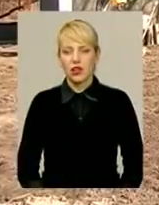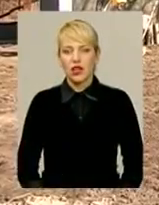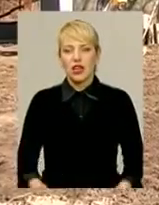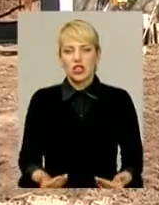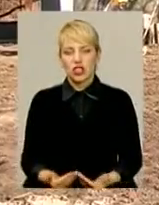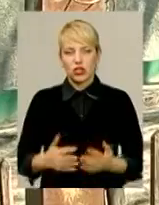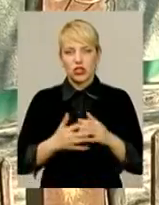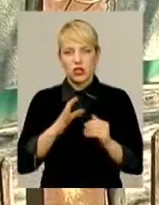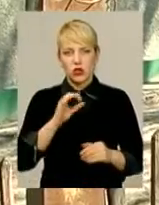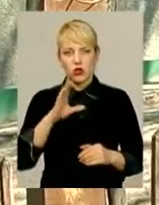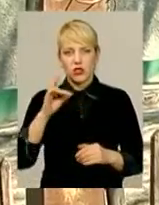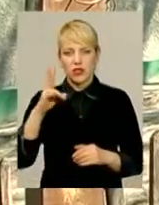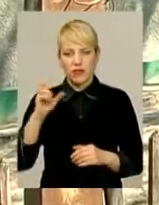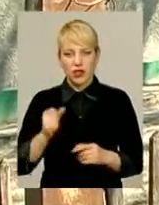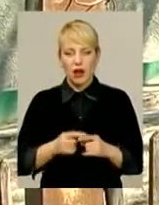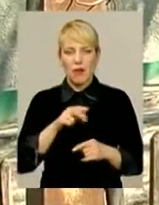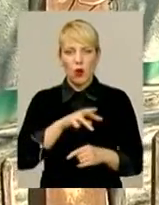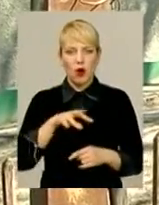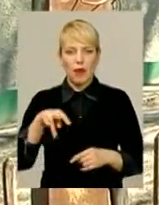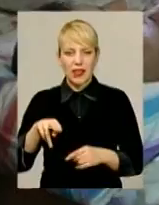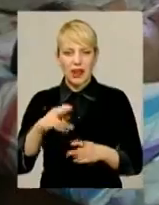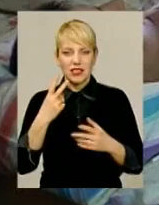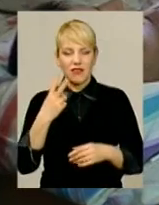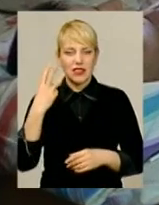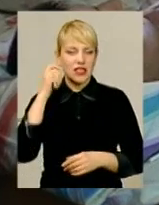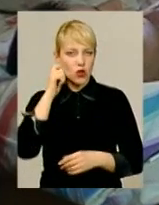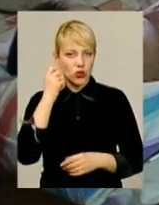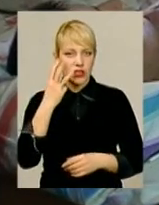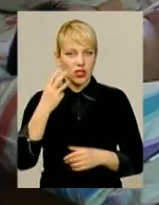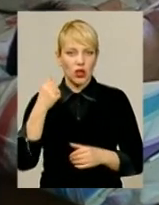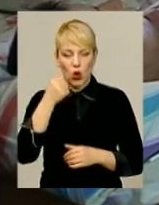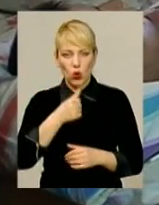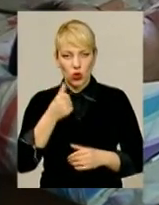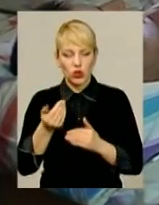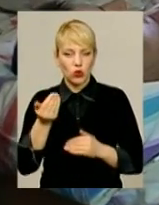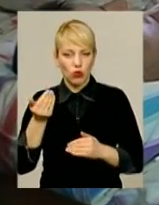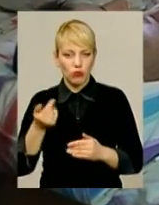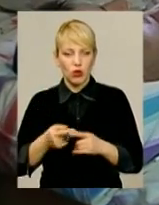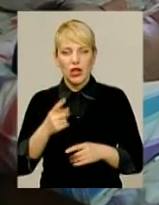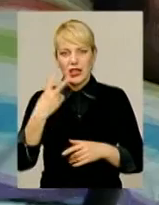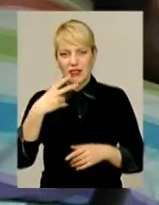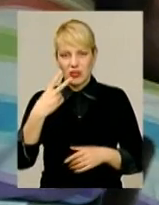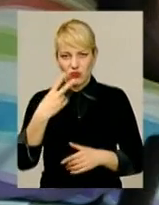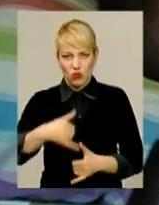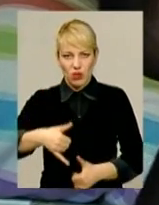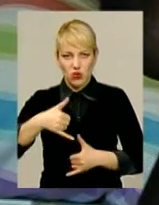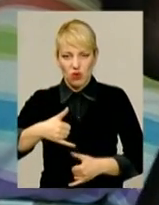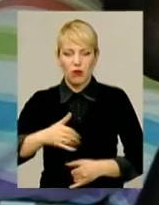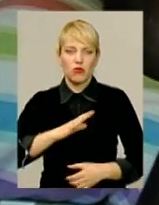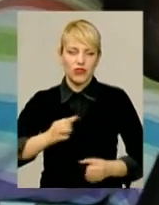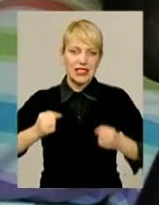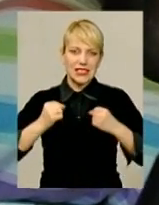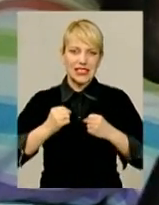Жителю села Соснівка Миколі Патараці всього 23. Ще 3 роки тому цей майже 2-метровий юнак був здоровим, сильним та спритним.